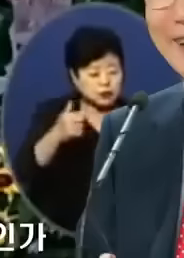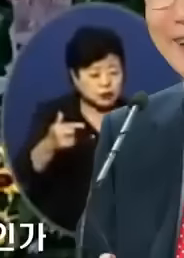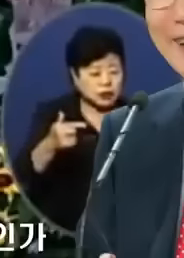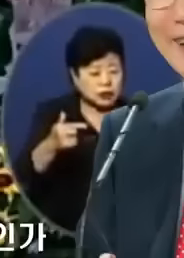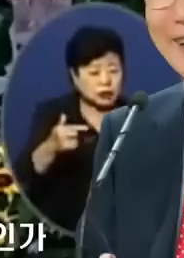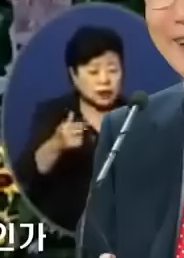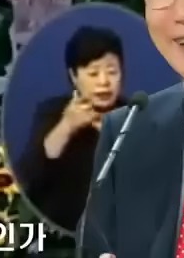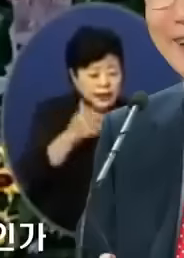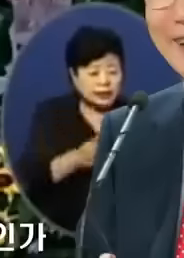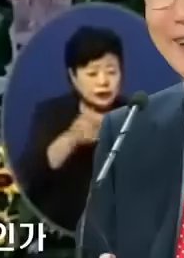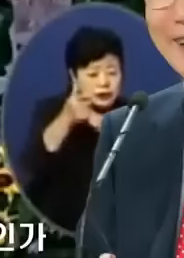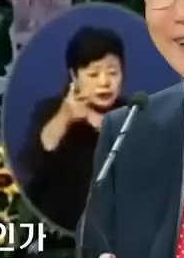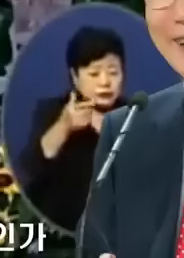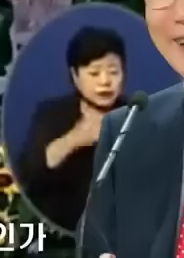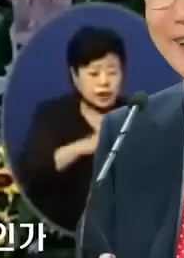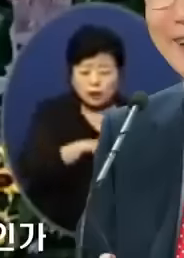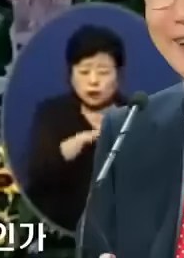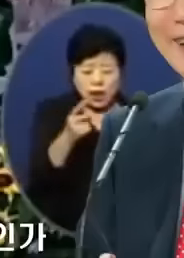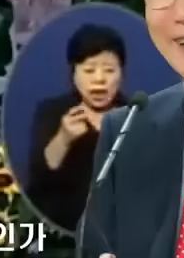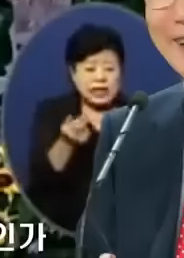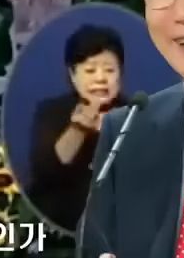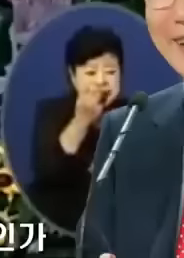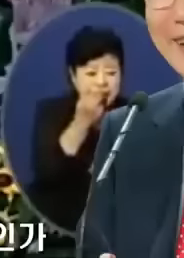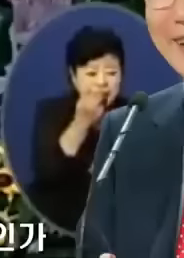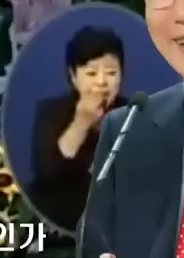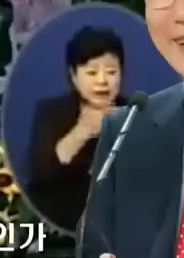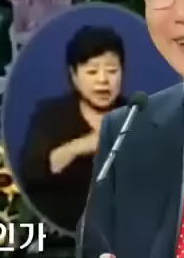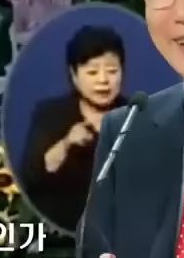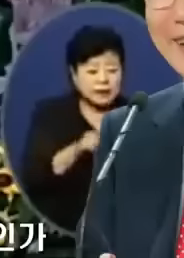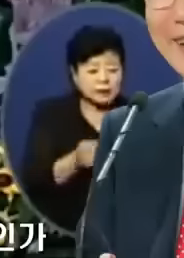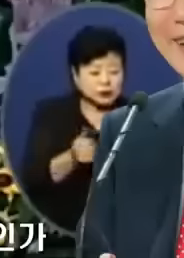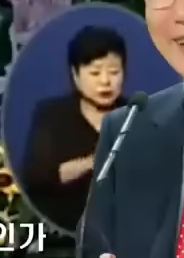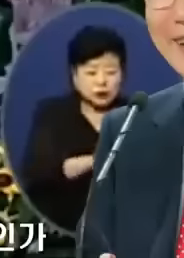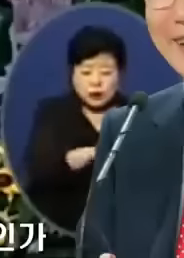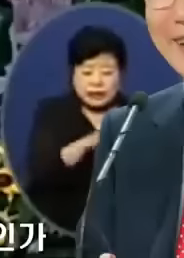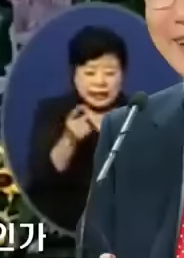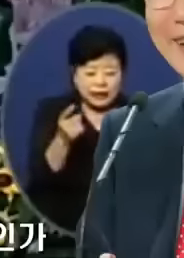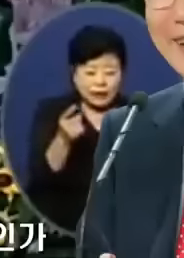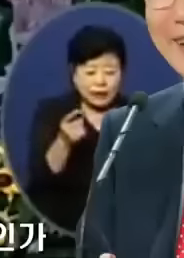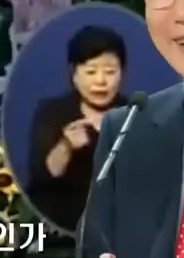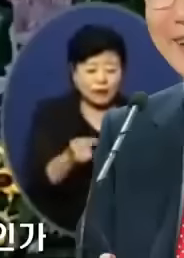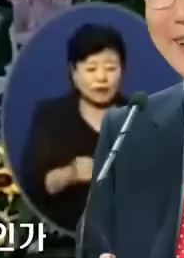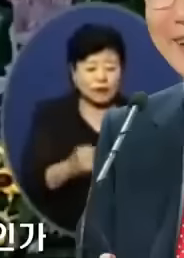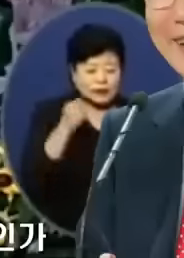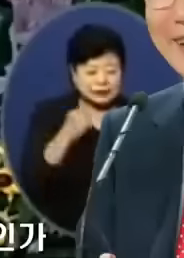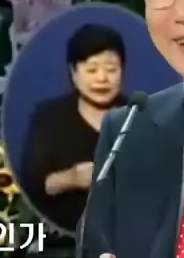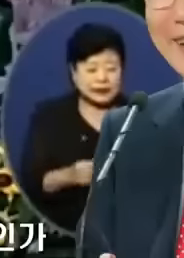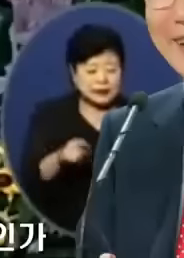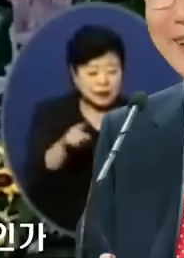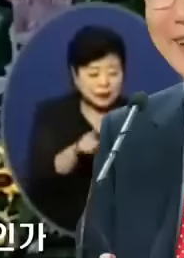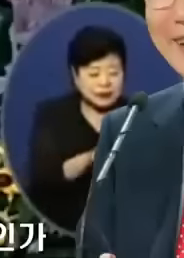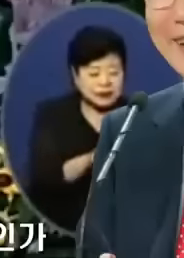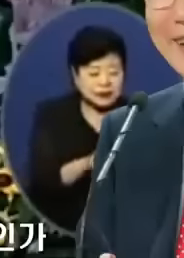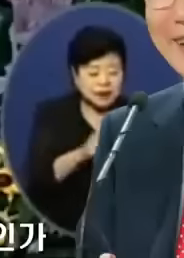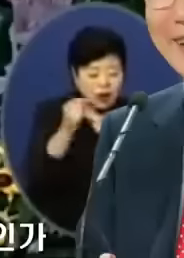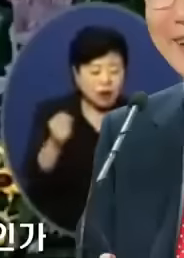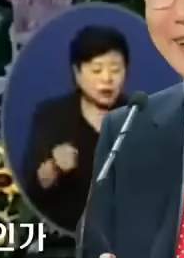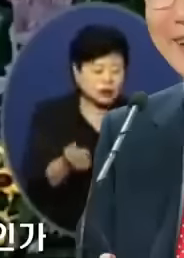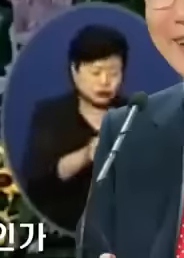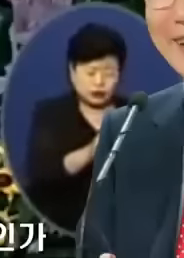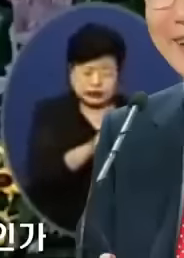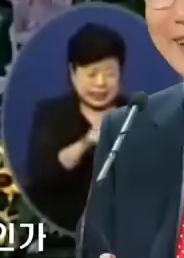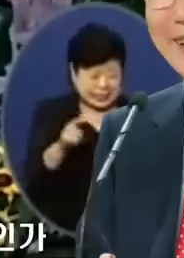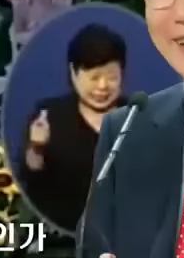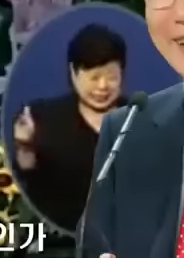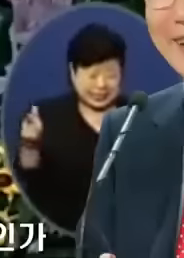말씀같이 예수님이 나는 부활이요 생명이니 나를 믿는 자는 죽어도 살겠고 무릇 살아서 나를 믿는 자는 영원히